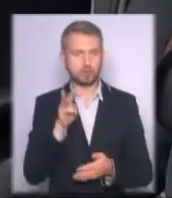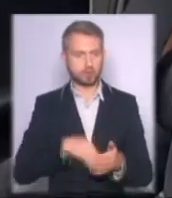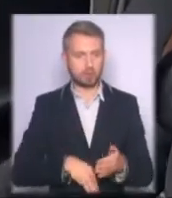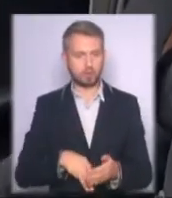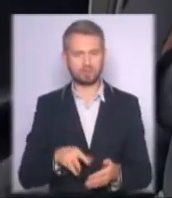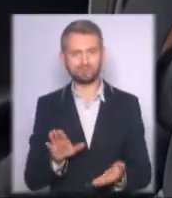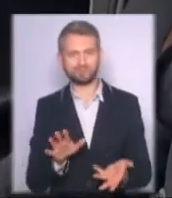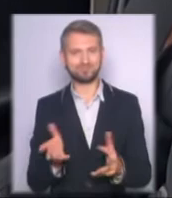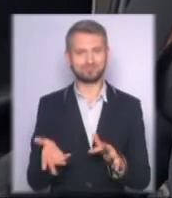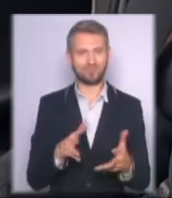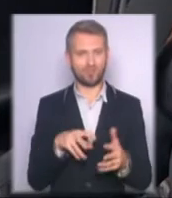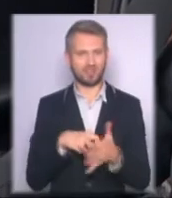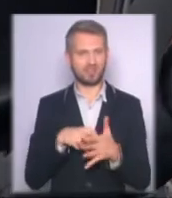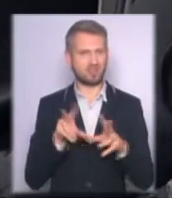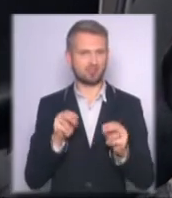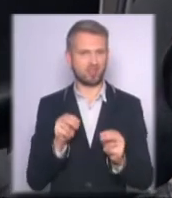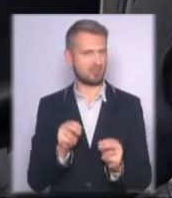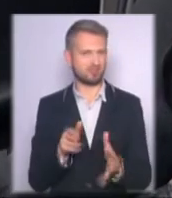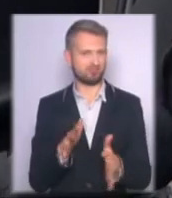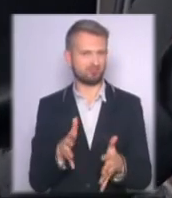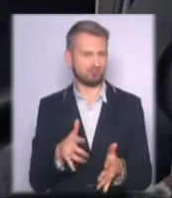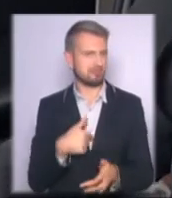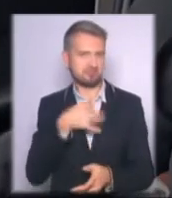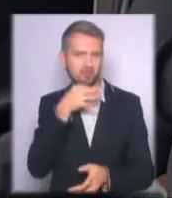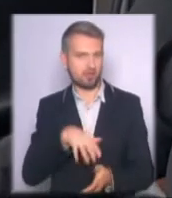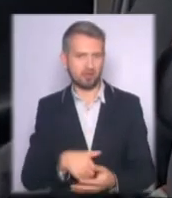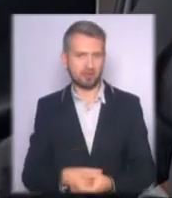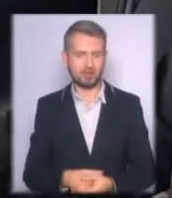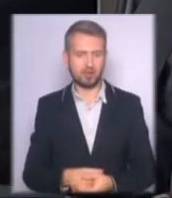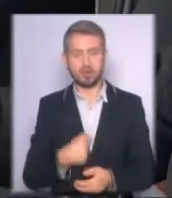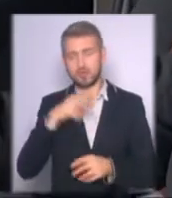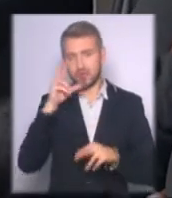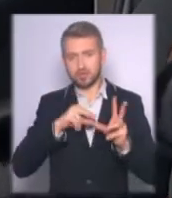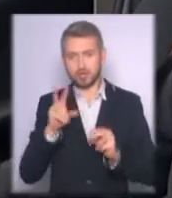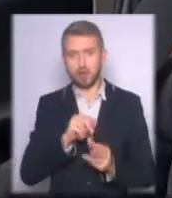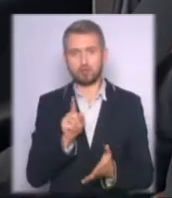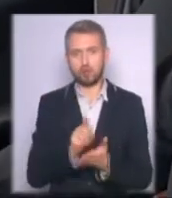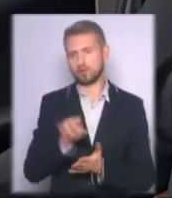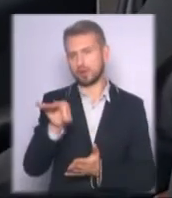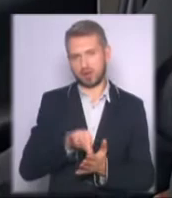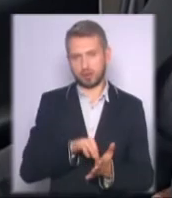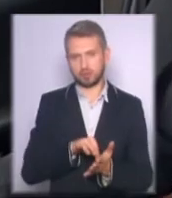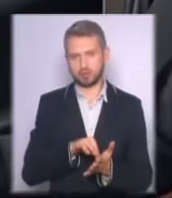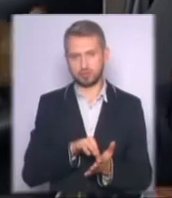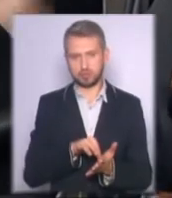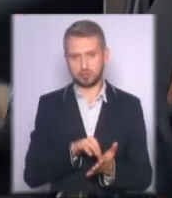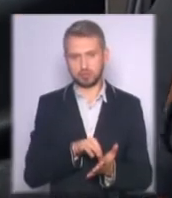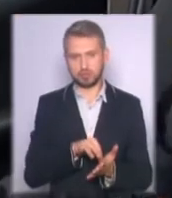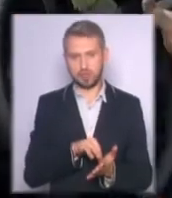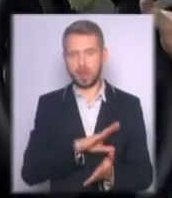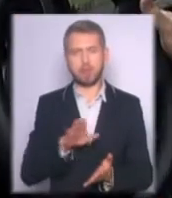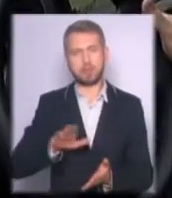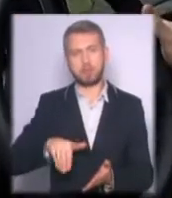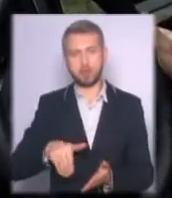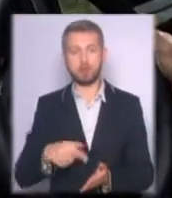ці листи щастя, не дуже мені такі нововведення. Я вважаю, що повинні одразу, а не потім.